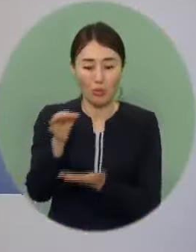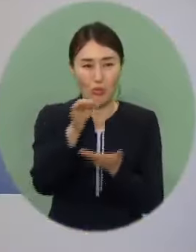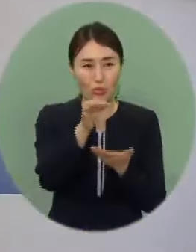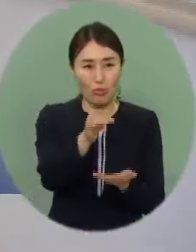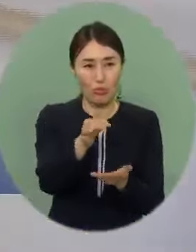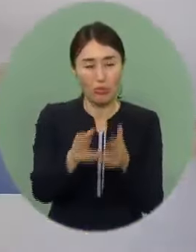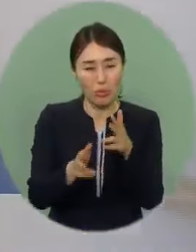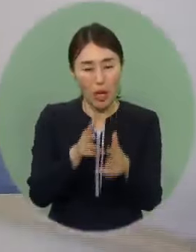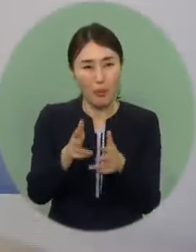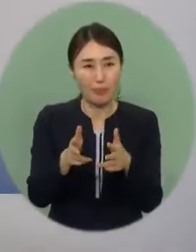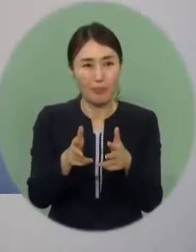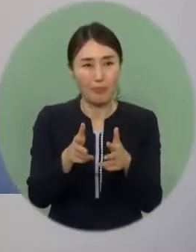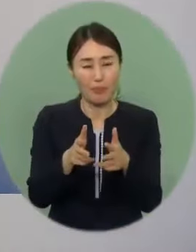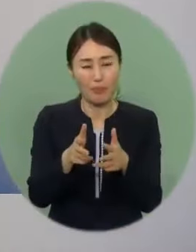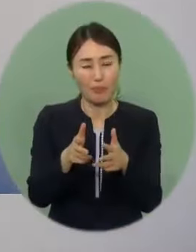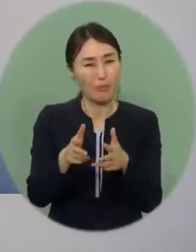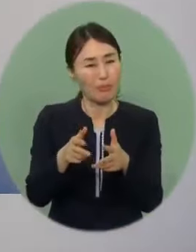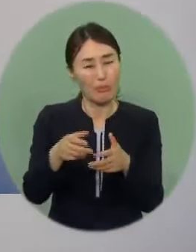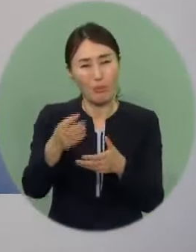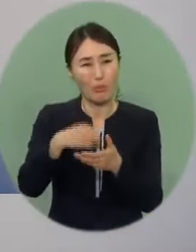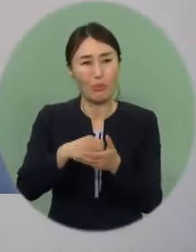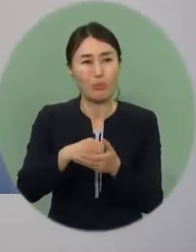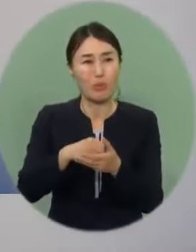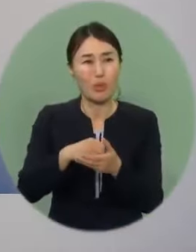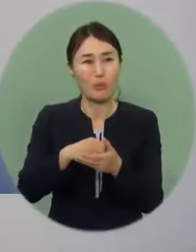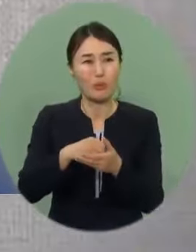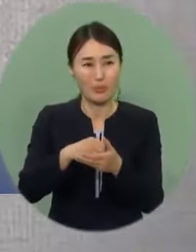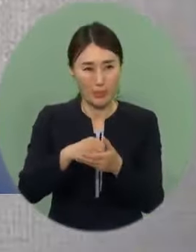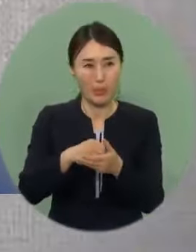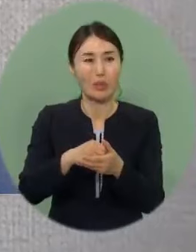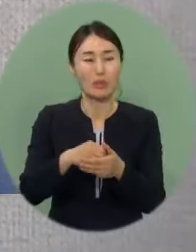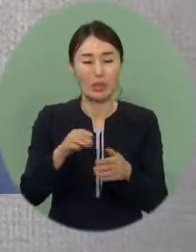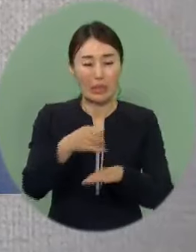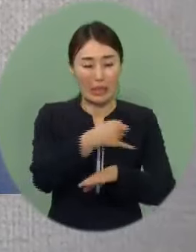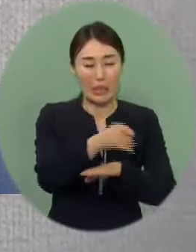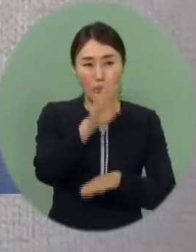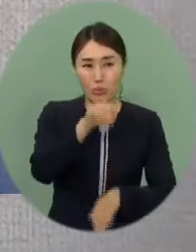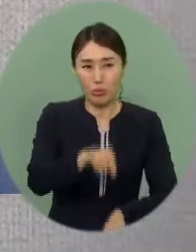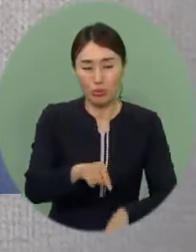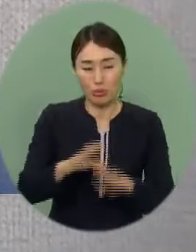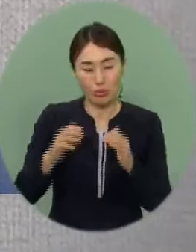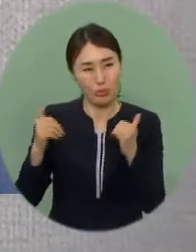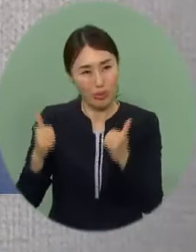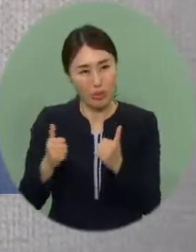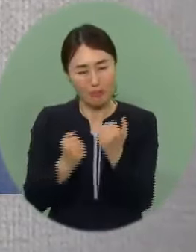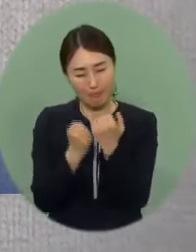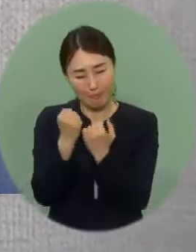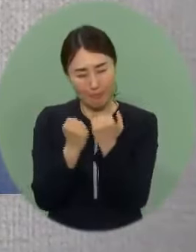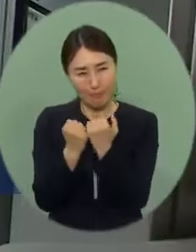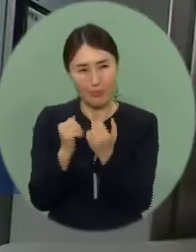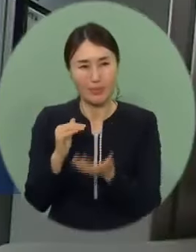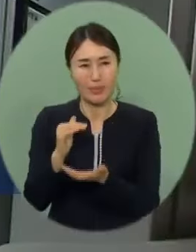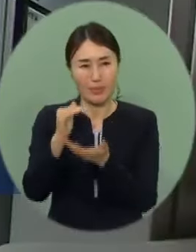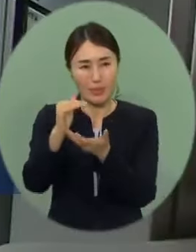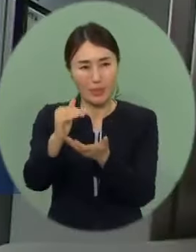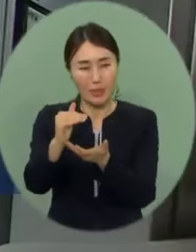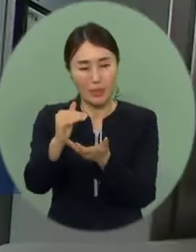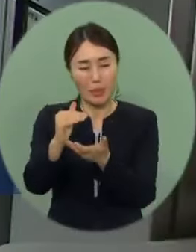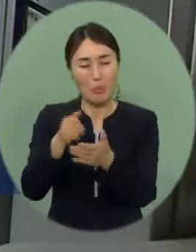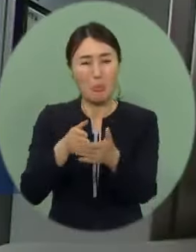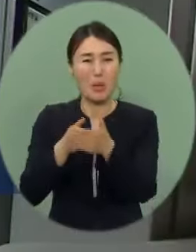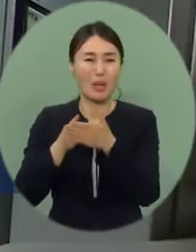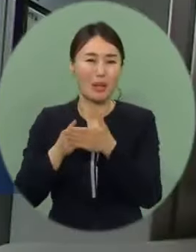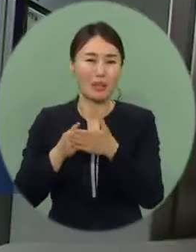제외 사업에 속하기 때문에 저희가 기재부나 또는 국회를 설득할 때에 되지 않는 부분들이